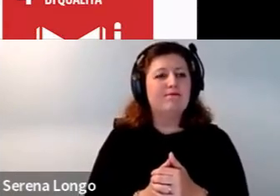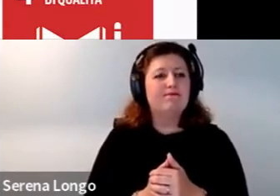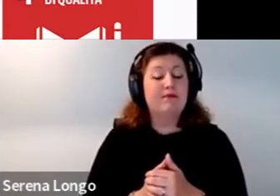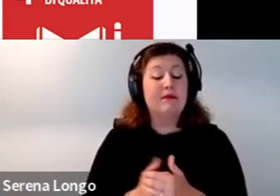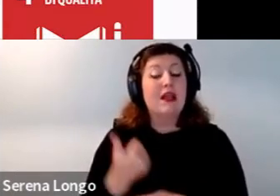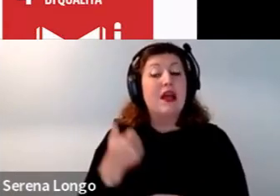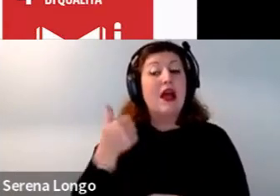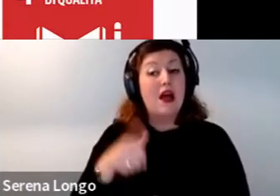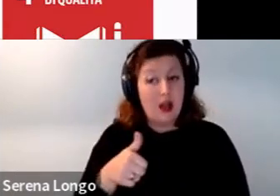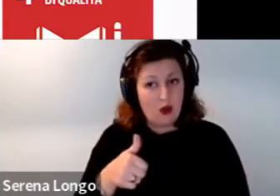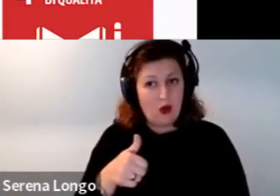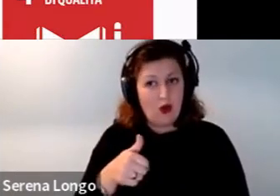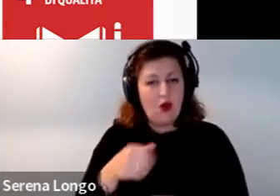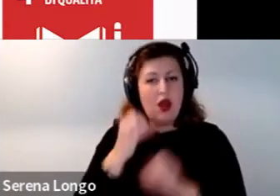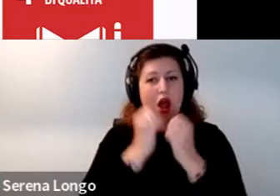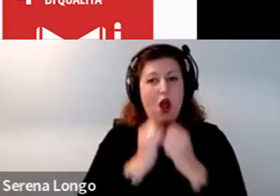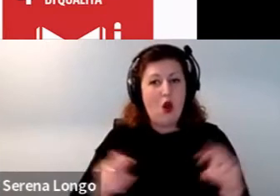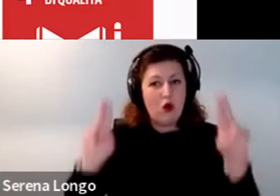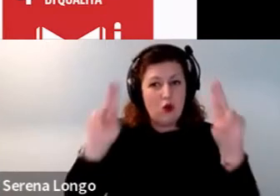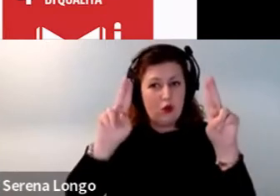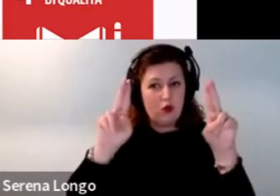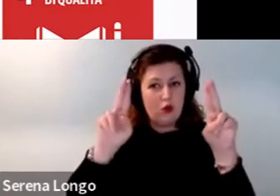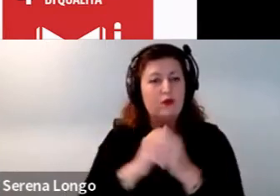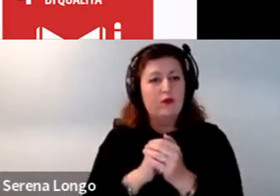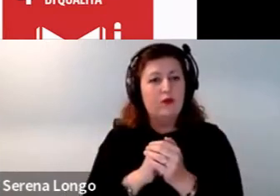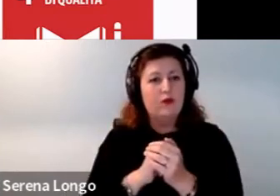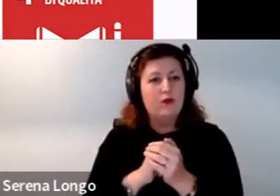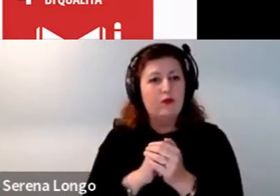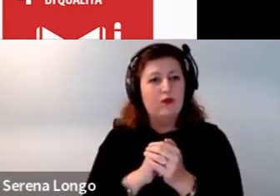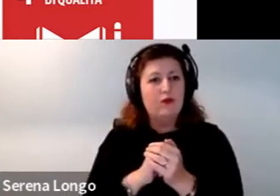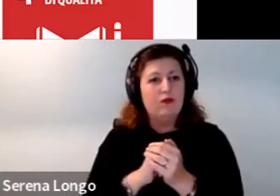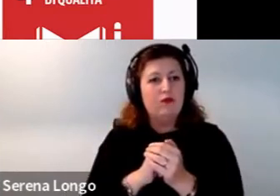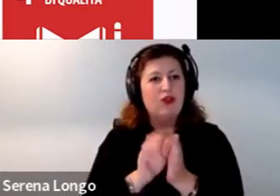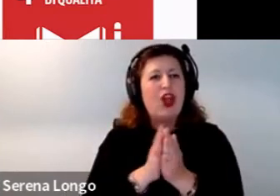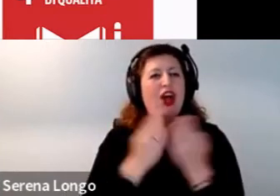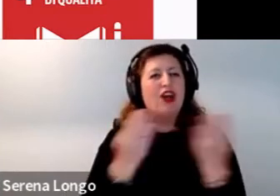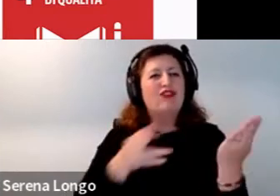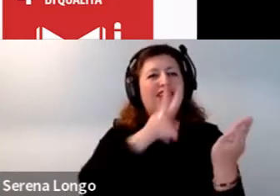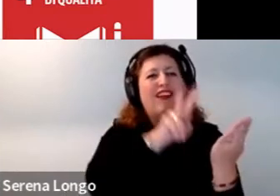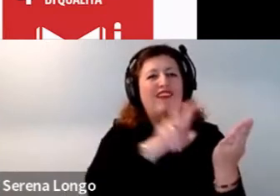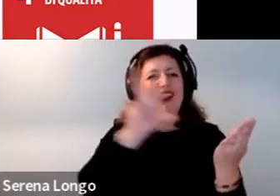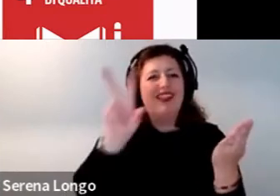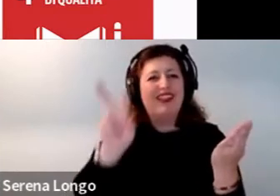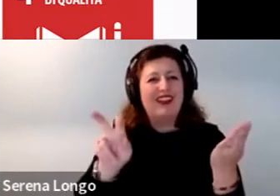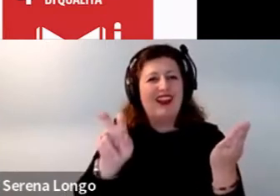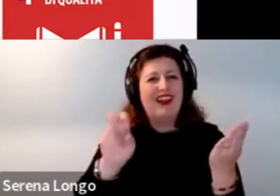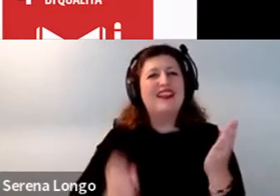Ancora l'ONU, con l'Agenda 2030 per lo sviluppo sostenibile,